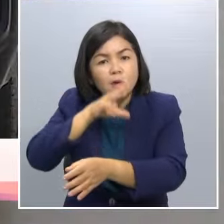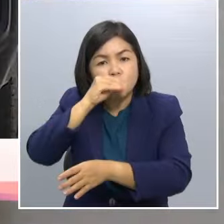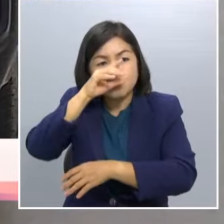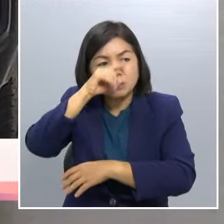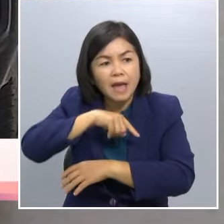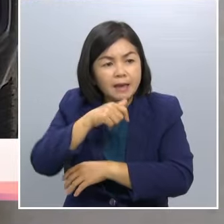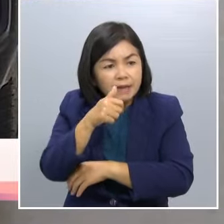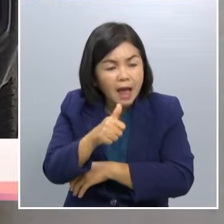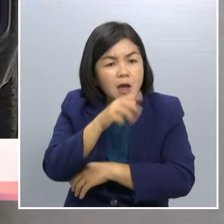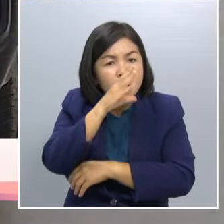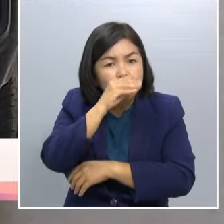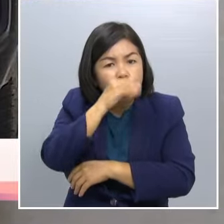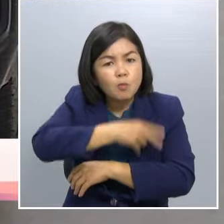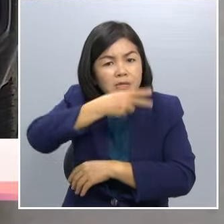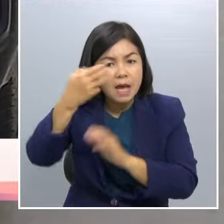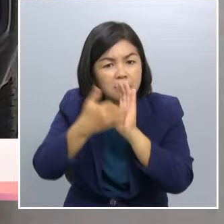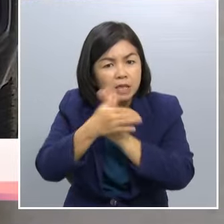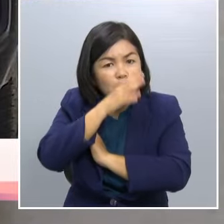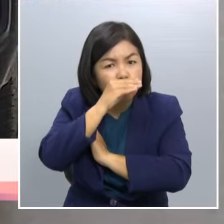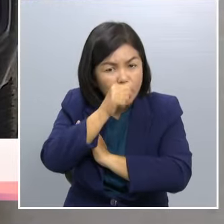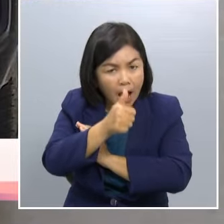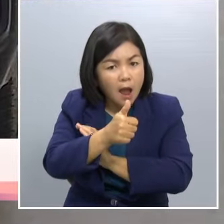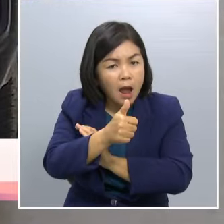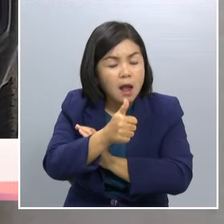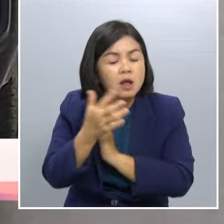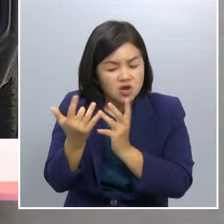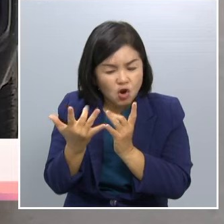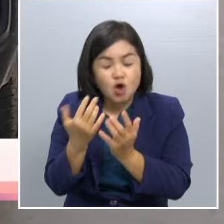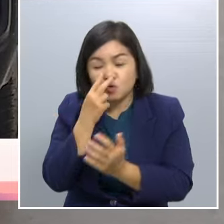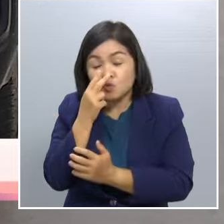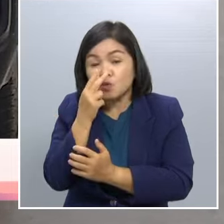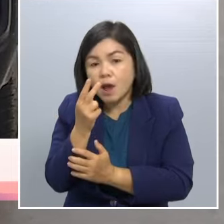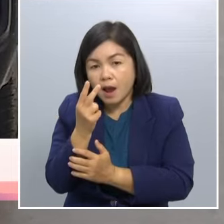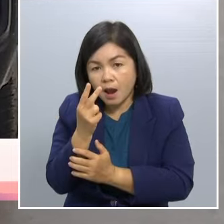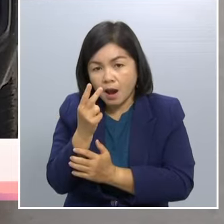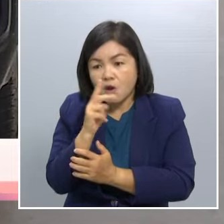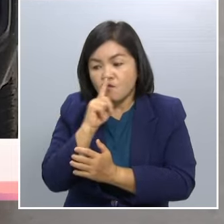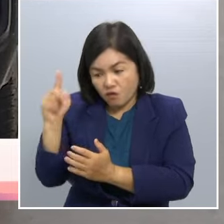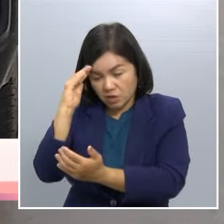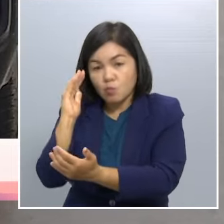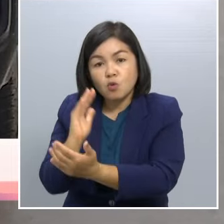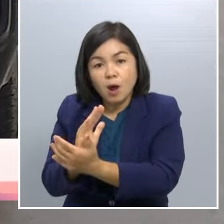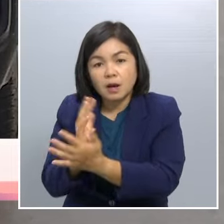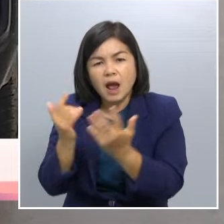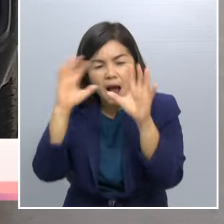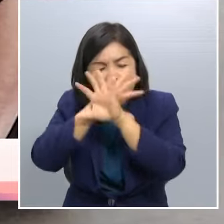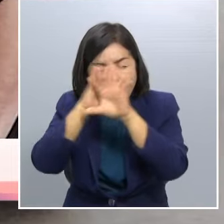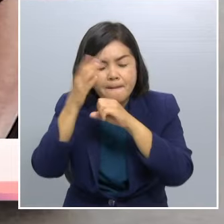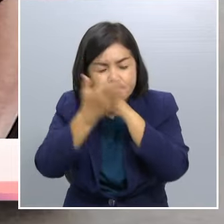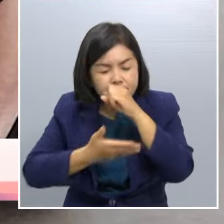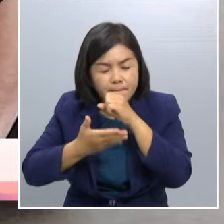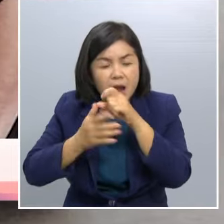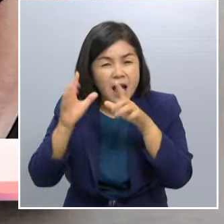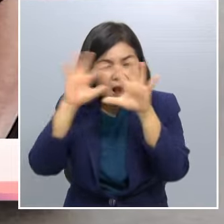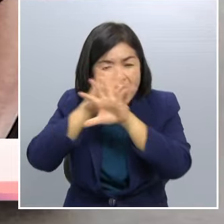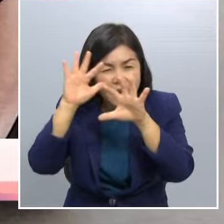ได้พูดอีสานก็พูดได้ค่ะเดี๋ยวรอดูนะคะก่อเหตุแบบนี้น่าจะมีอาการมึนเมาอยากให้ต